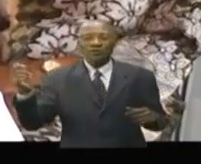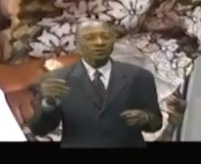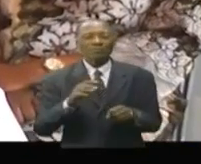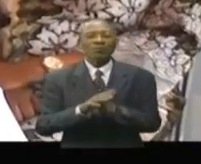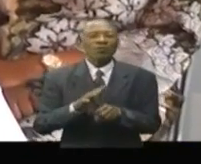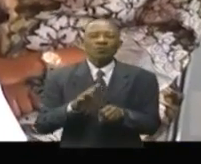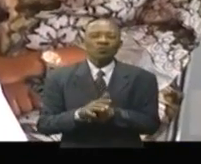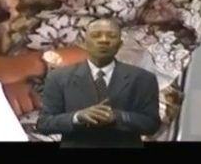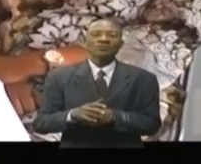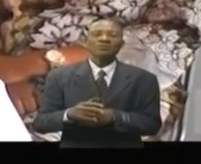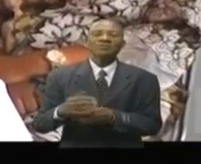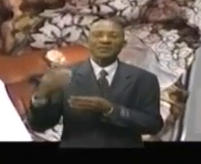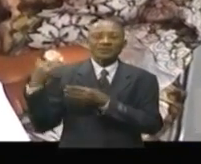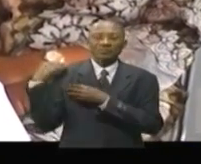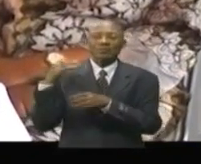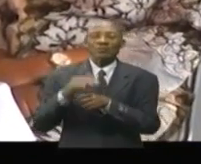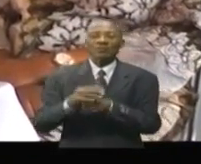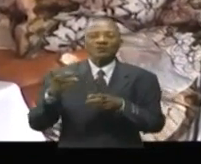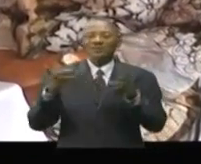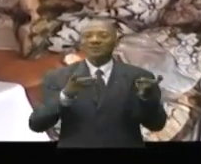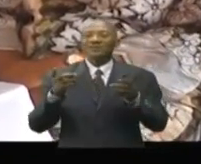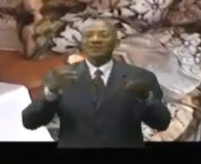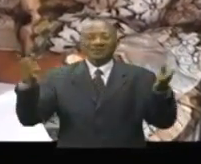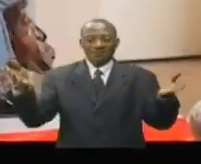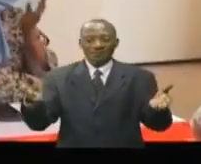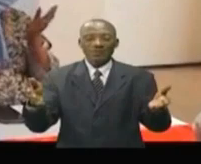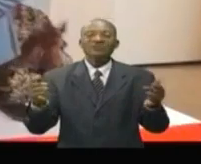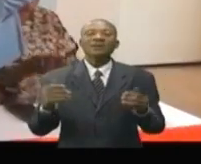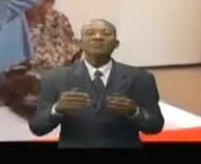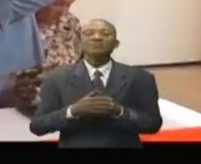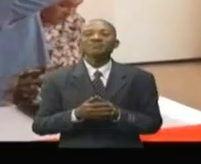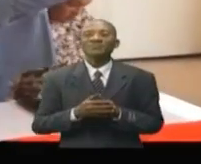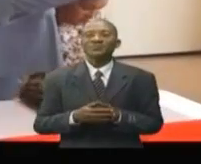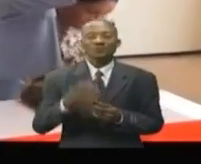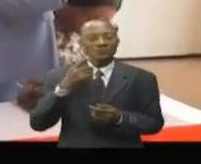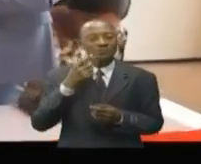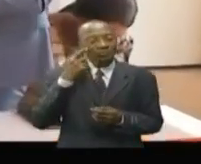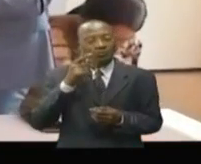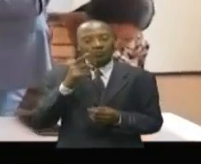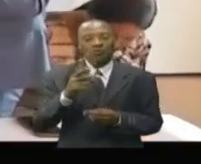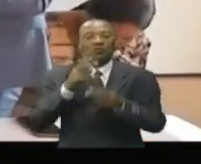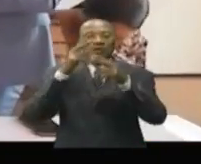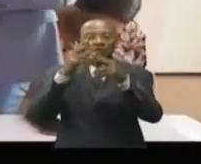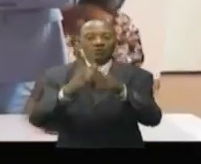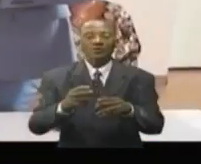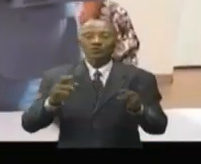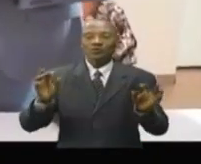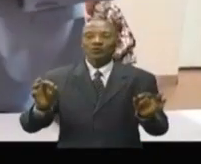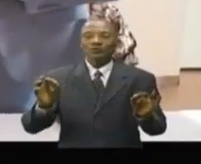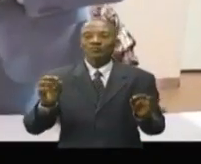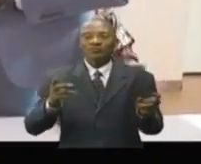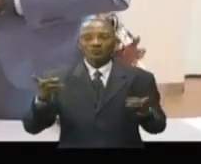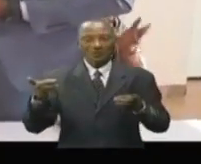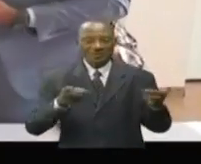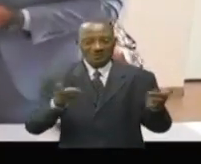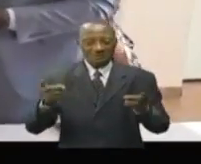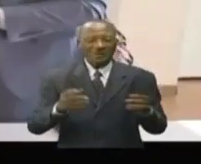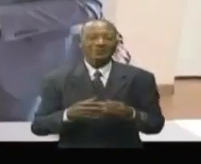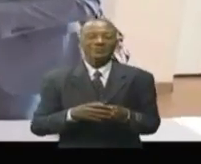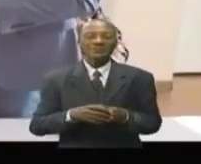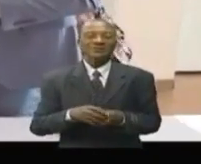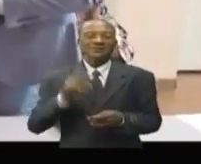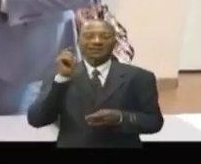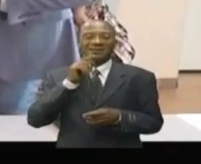la délégation de la direction générale que la cérémonie de remise est reprise entre le directeur provincial entrant